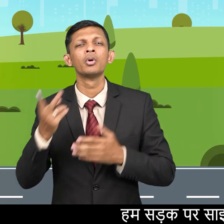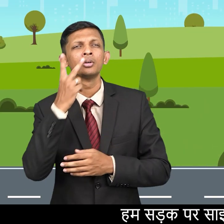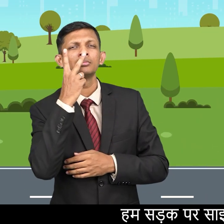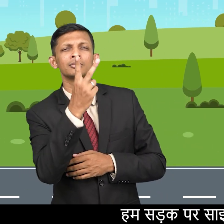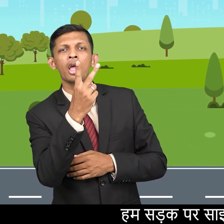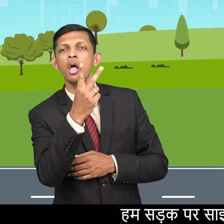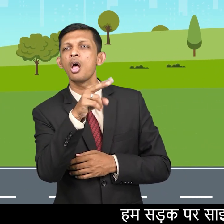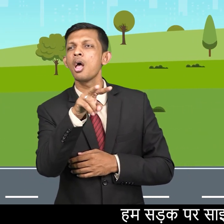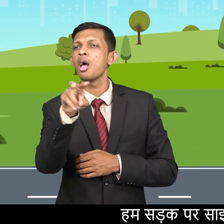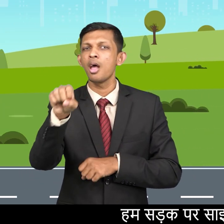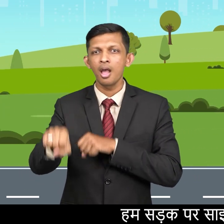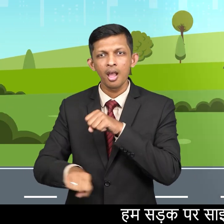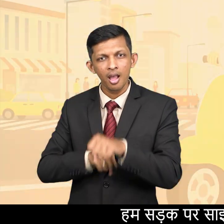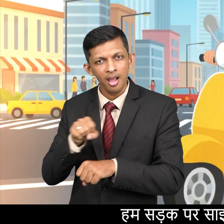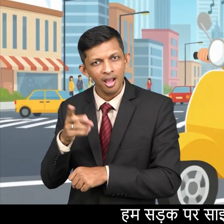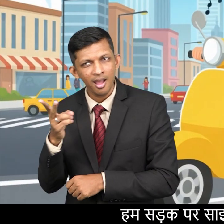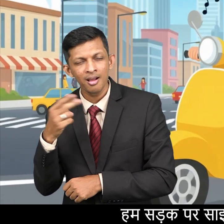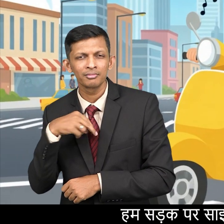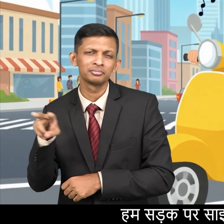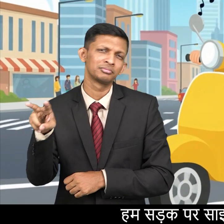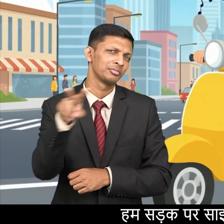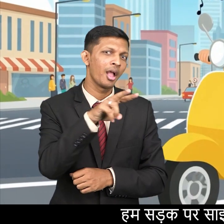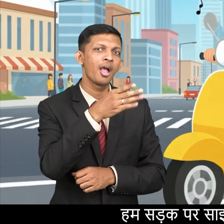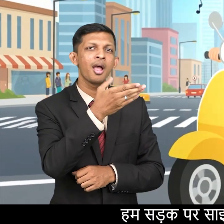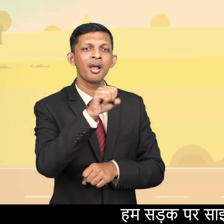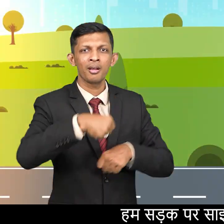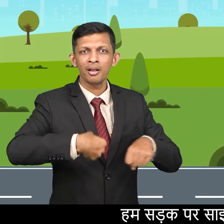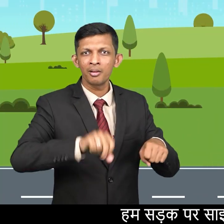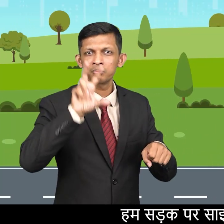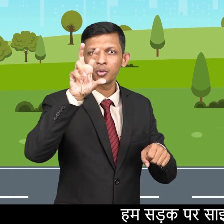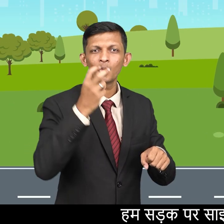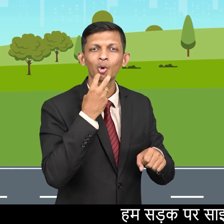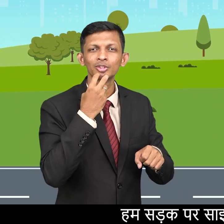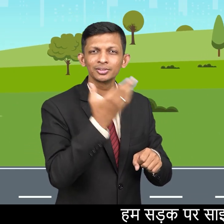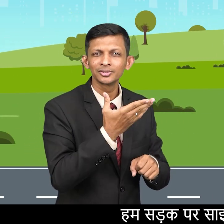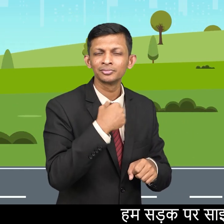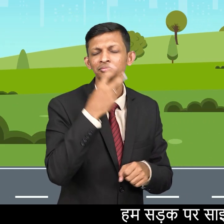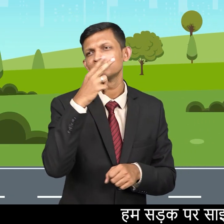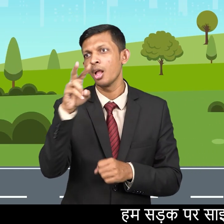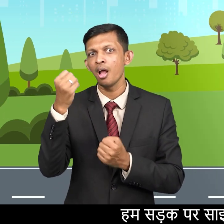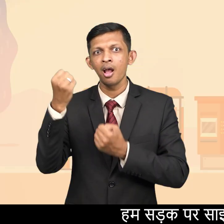हम सड़क पर साइकिल, स्कूटर, कार, बस और लॉरी देखते हैं।